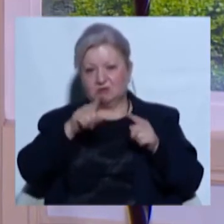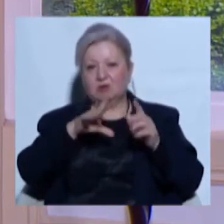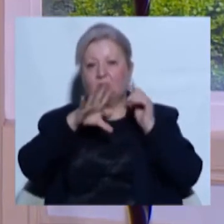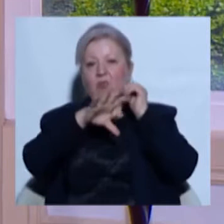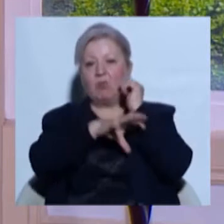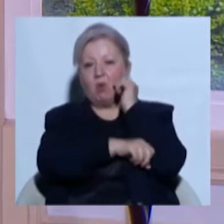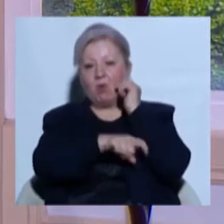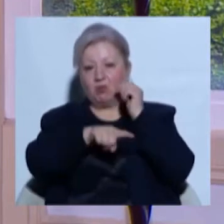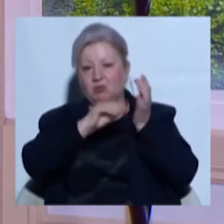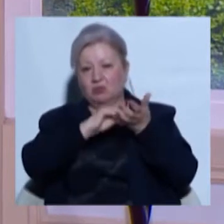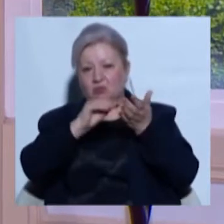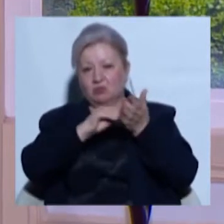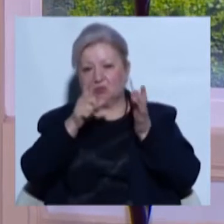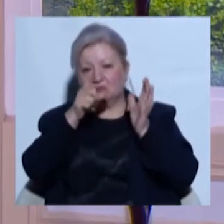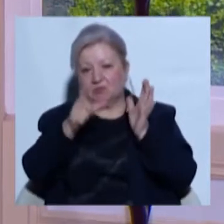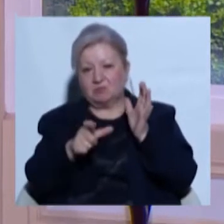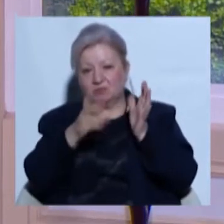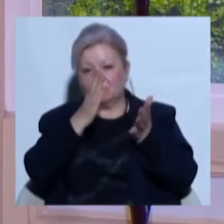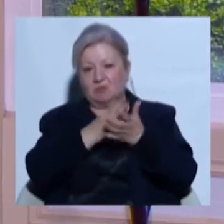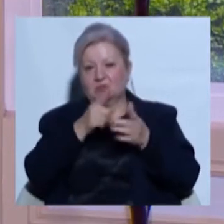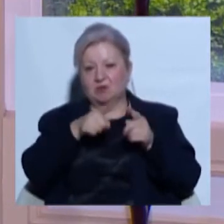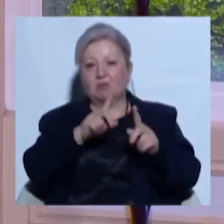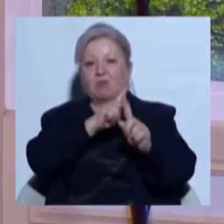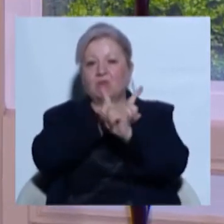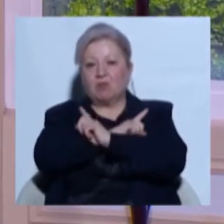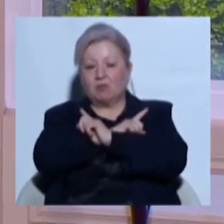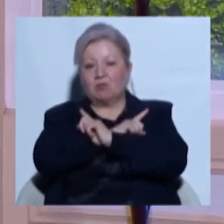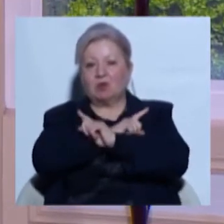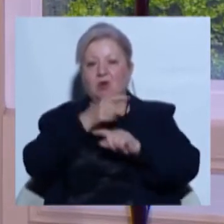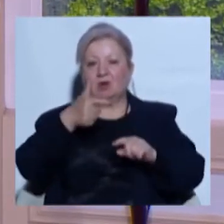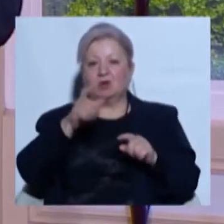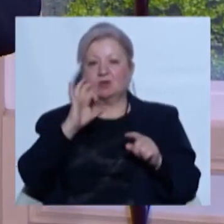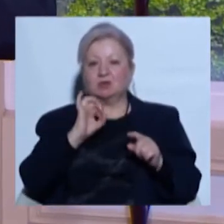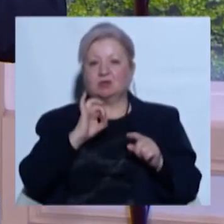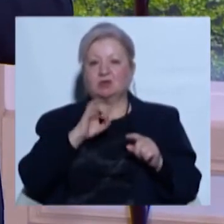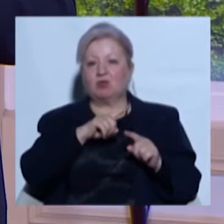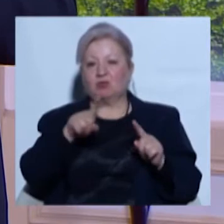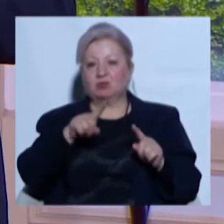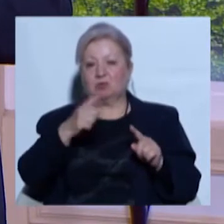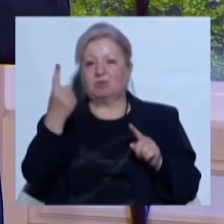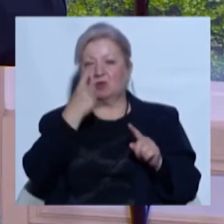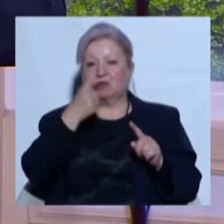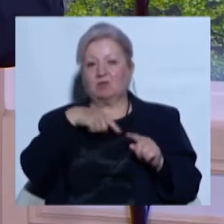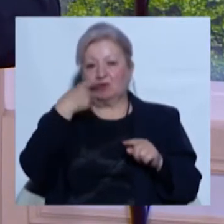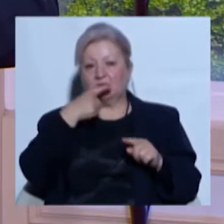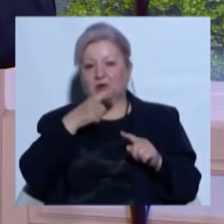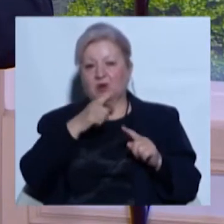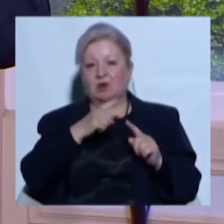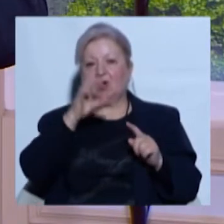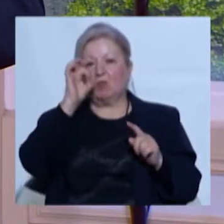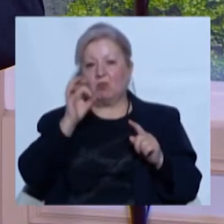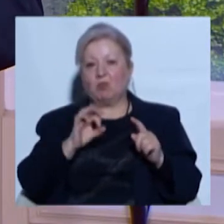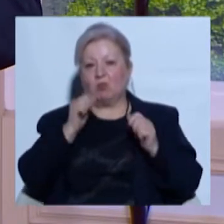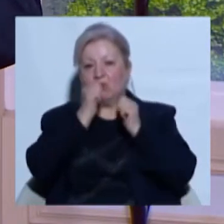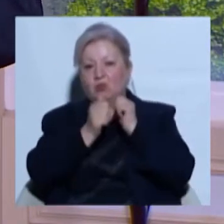სცენა ასეთი, ბოლო ეპიზოდი, რომ მომაკვდავი გიორგი პირველი ამბობს, რომ მუდამ ჩვენს